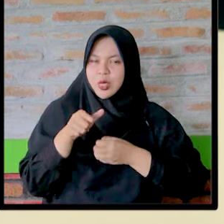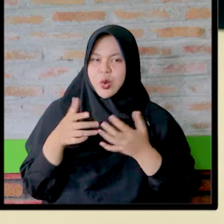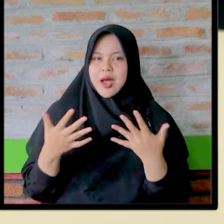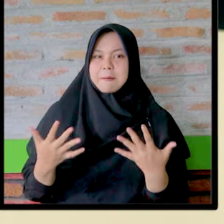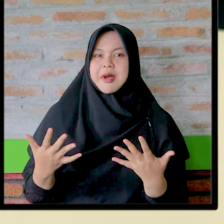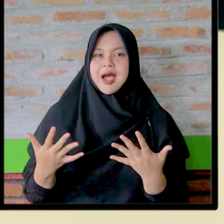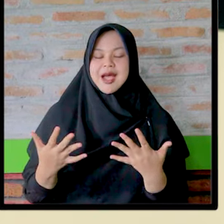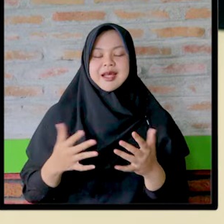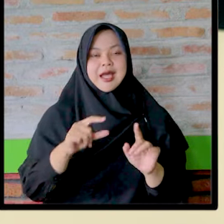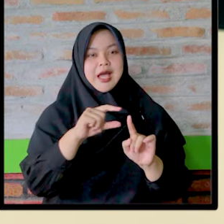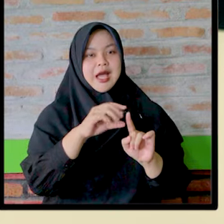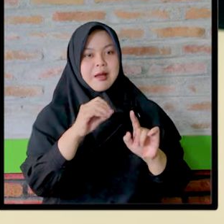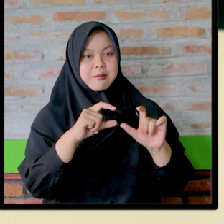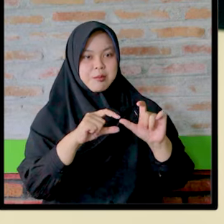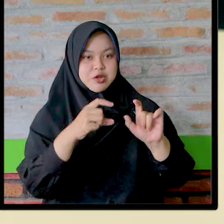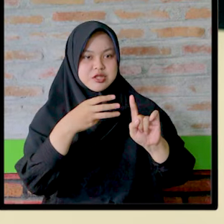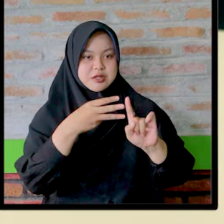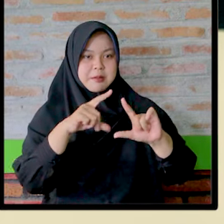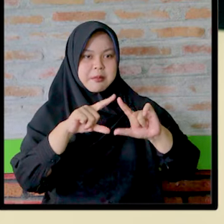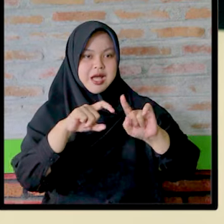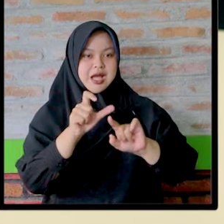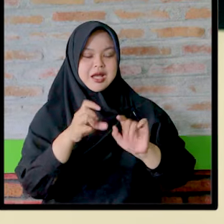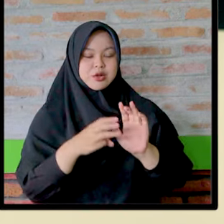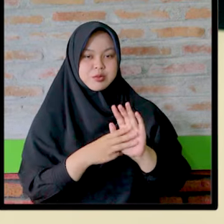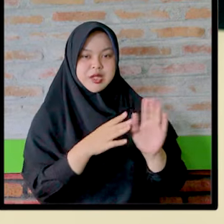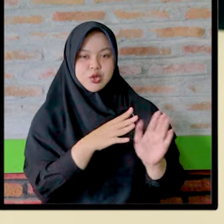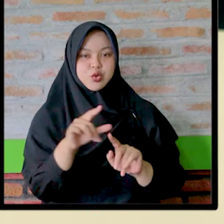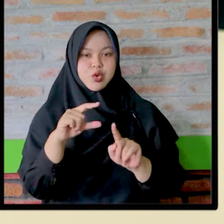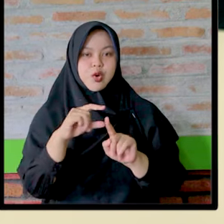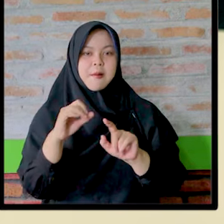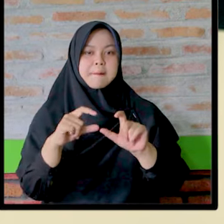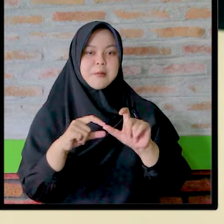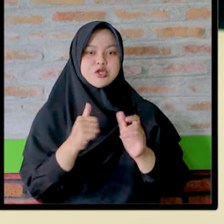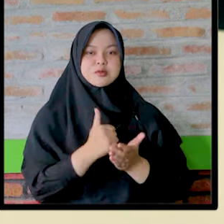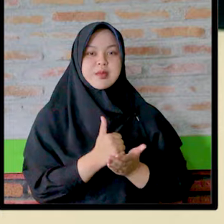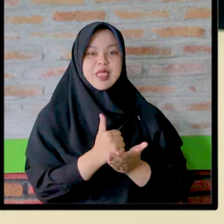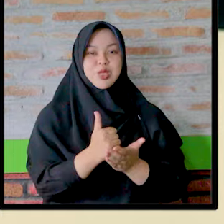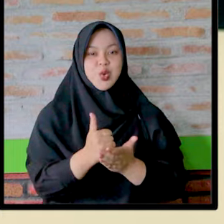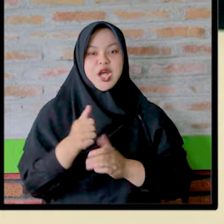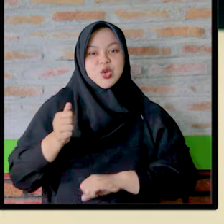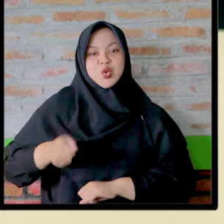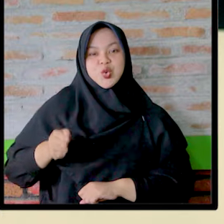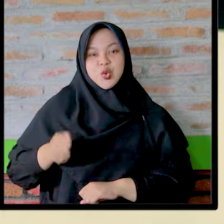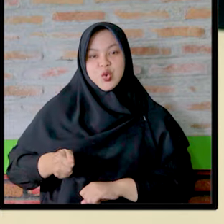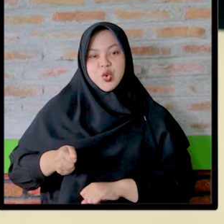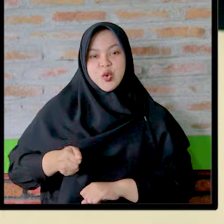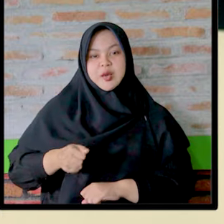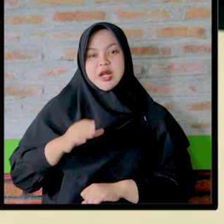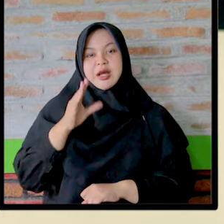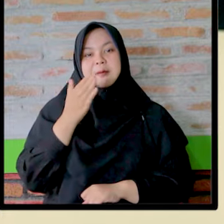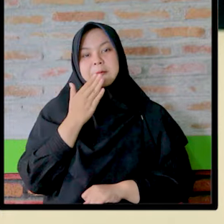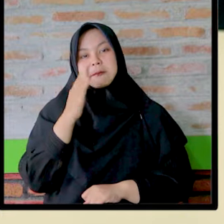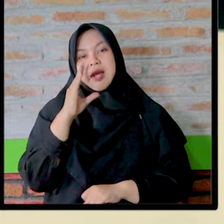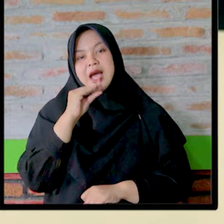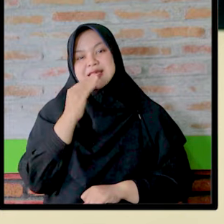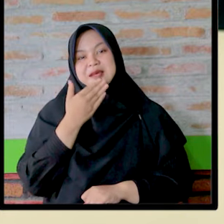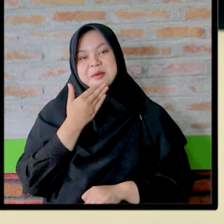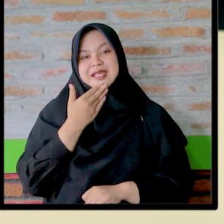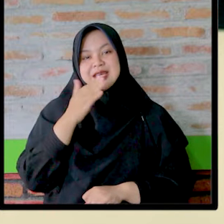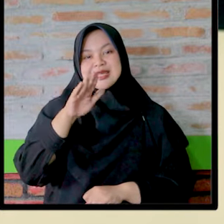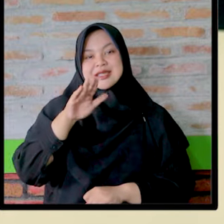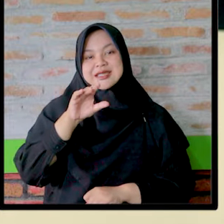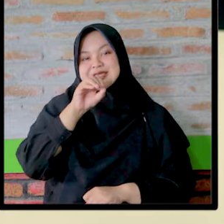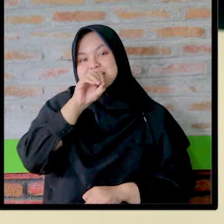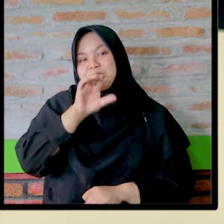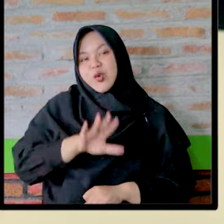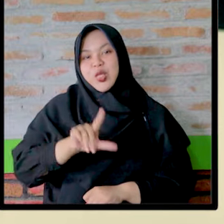pos bakum itu pos bantuan hukum jadi atau bahasa biasanya dikenal dengan LBH begitulah cuma kan Oh iya kami